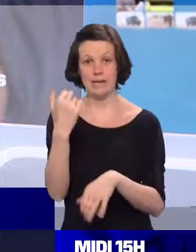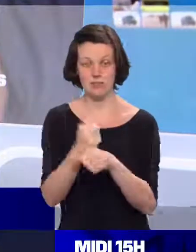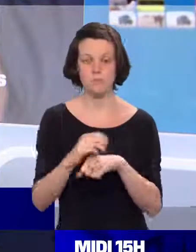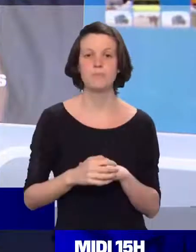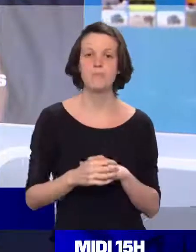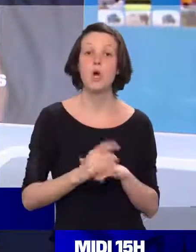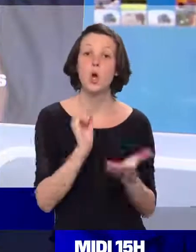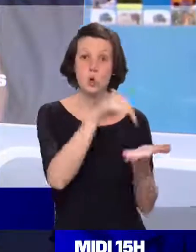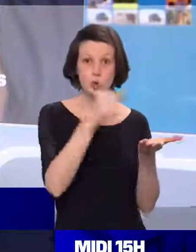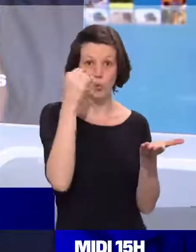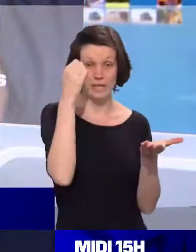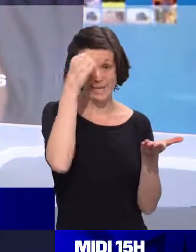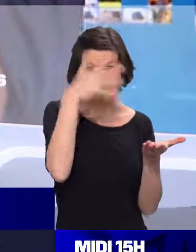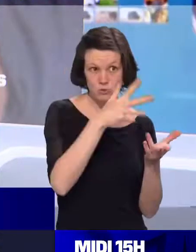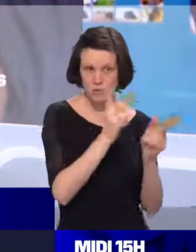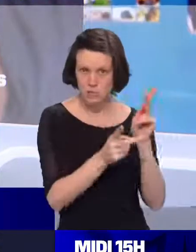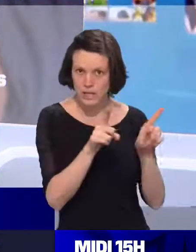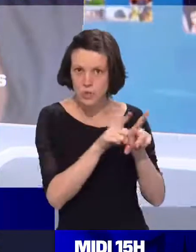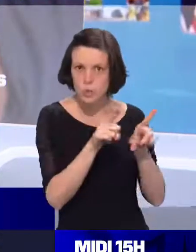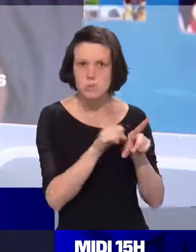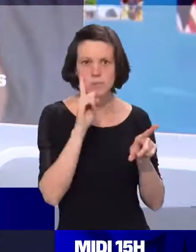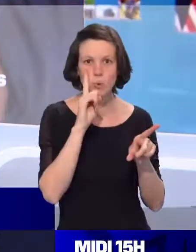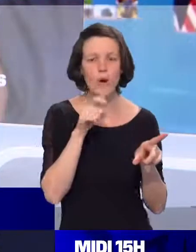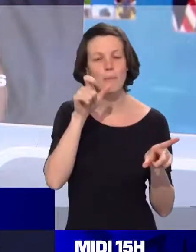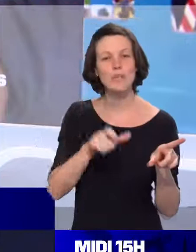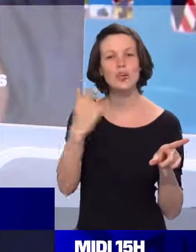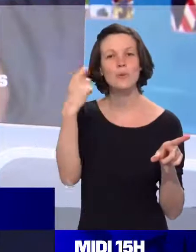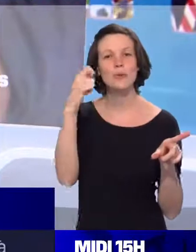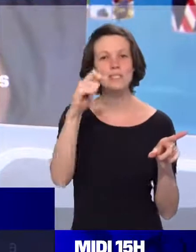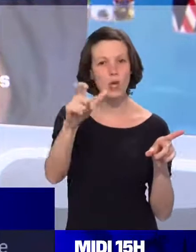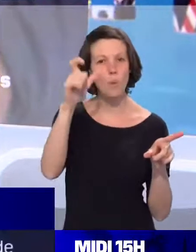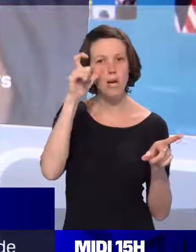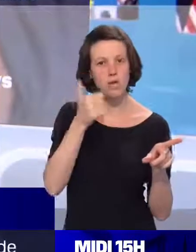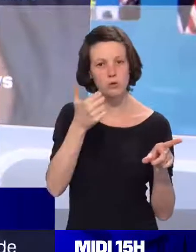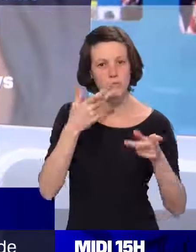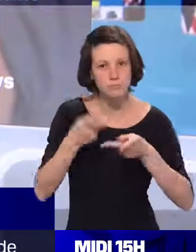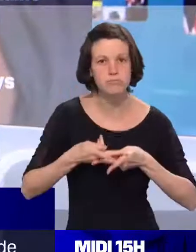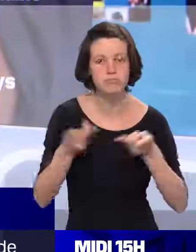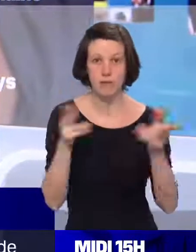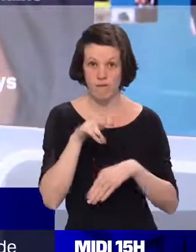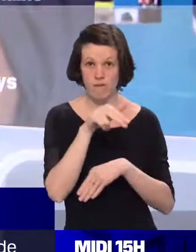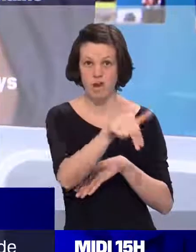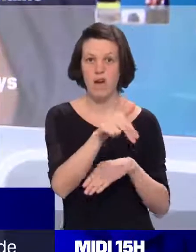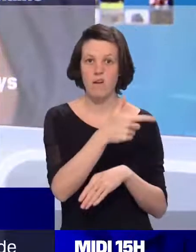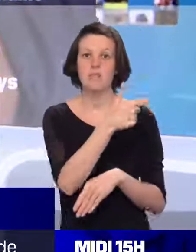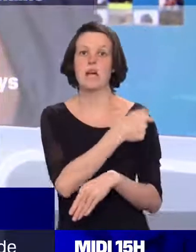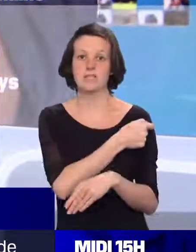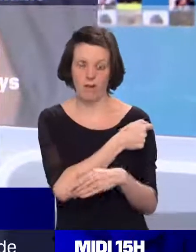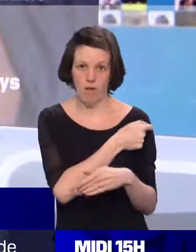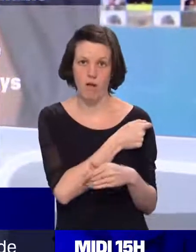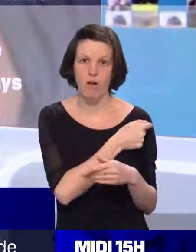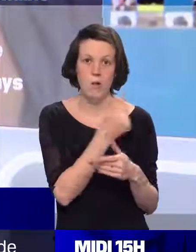mardi une nouvelle étape de sa vaccination qui comprend les 12-15 ans. Raison pour laquelle les laboratoires